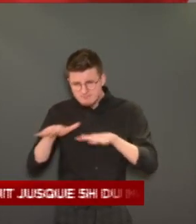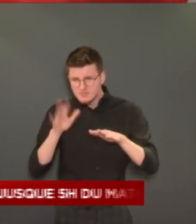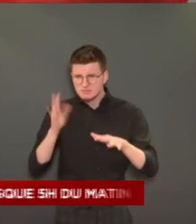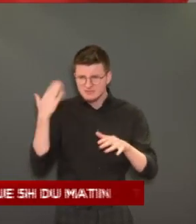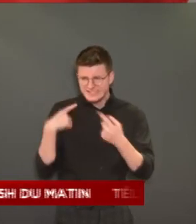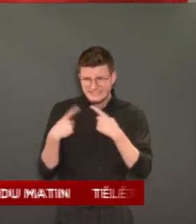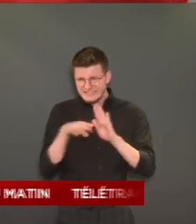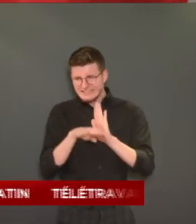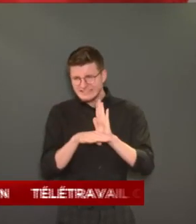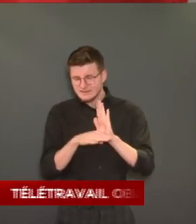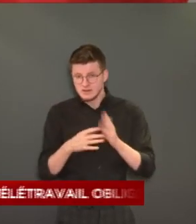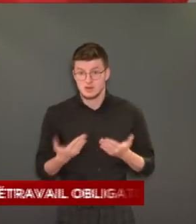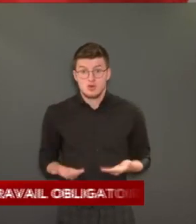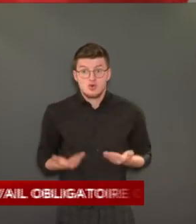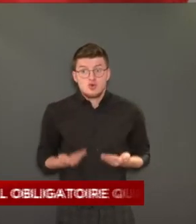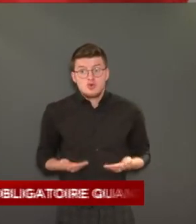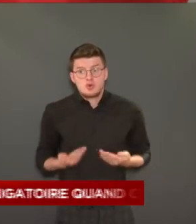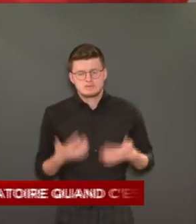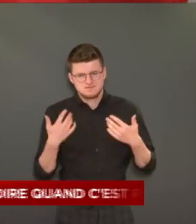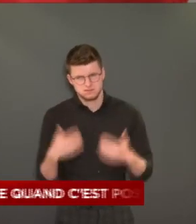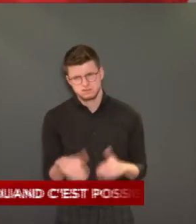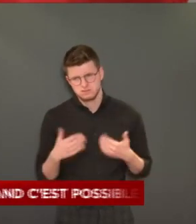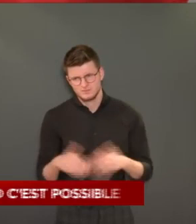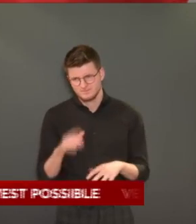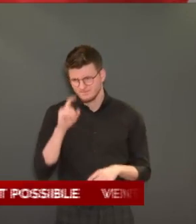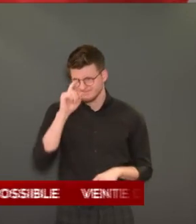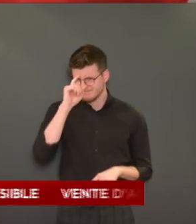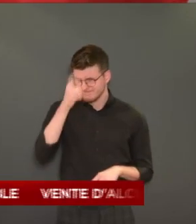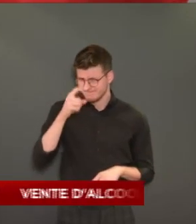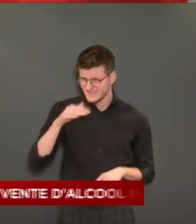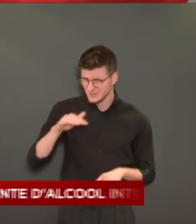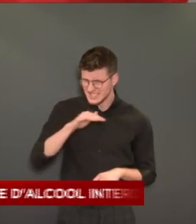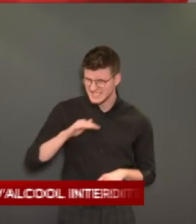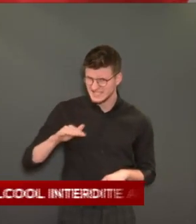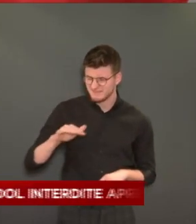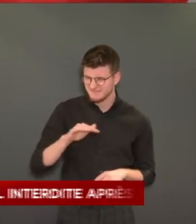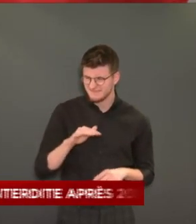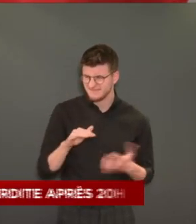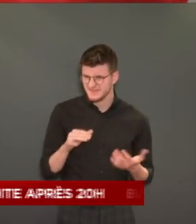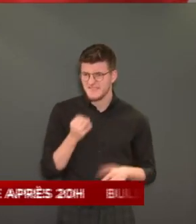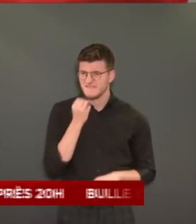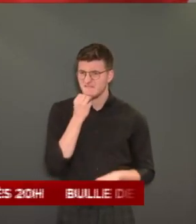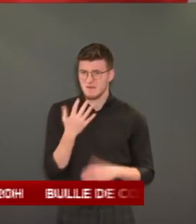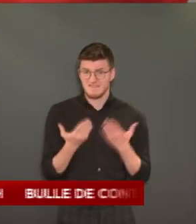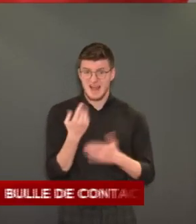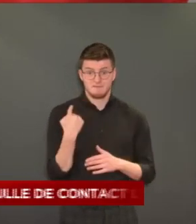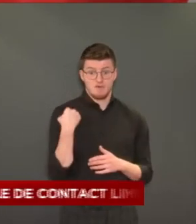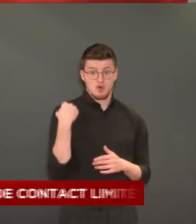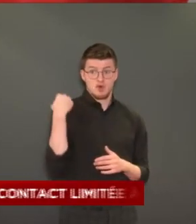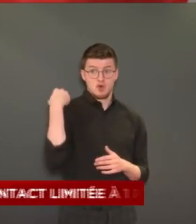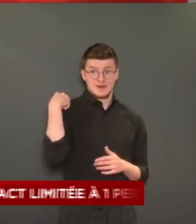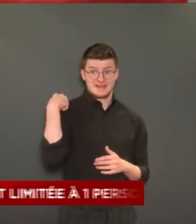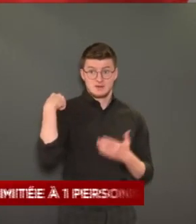Mais aujourd'hui, la situation est extrêmement difficile, elle est compliquée, parce